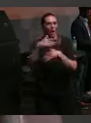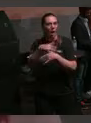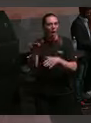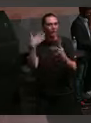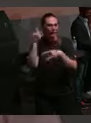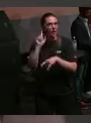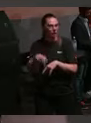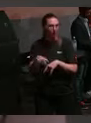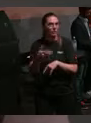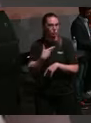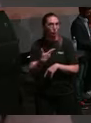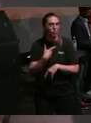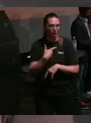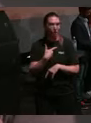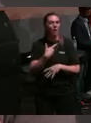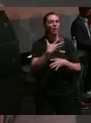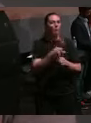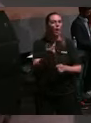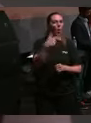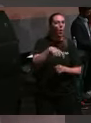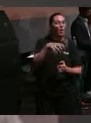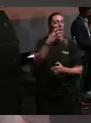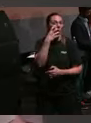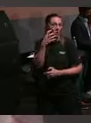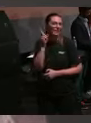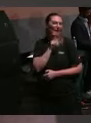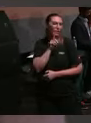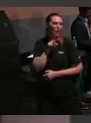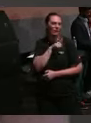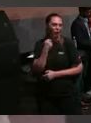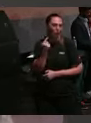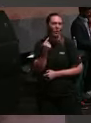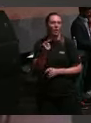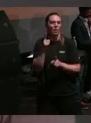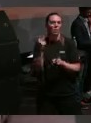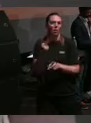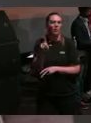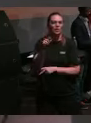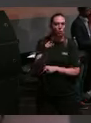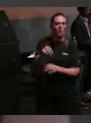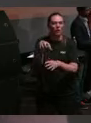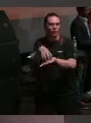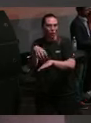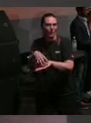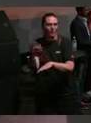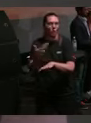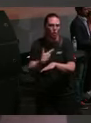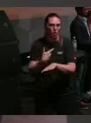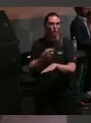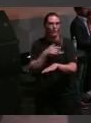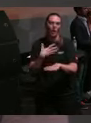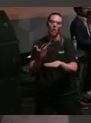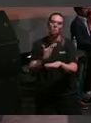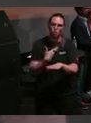som vi har tatt med oss fra olje- og gasseventyret, når det gjelder både subsea og fundament og det ene og det andre. Og her er det mange